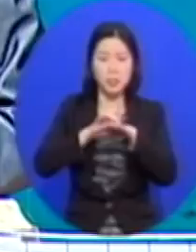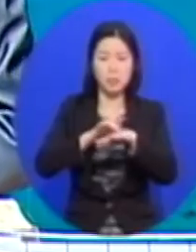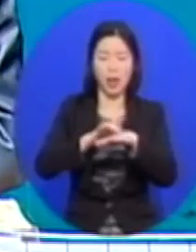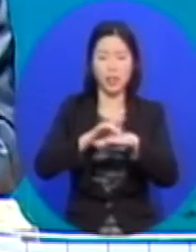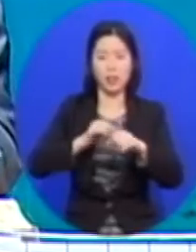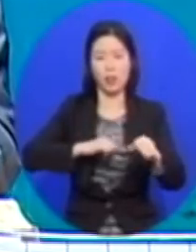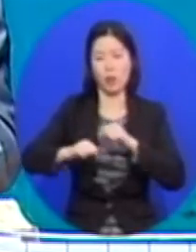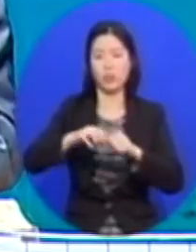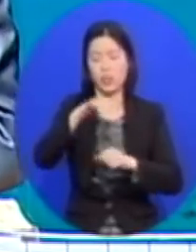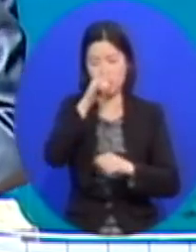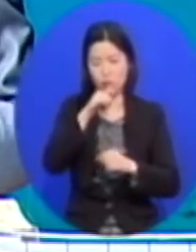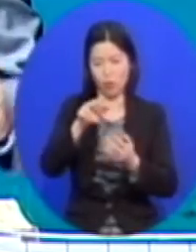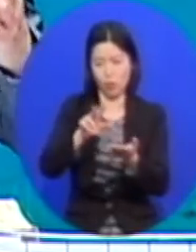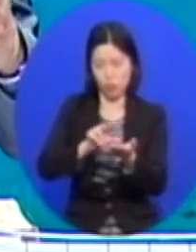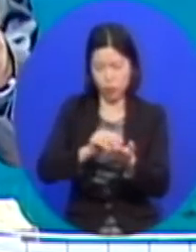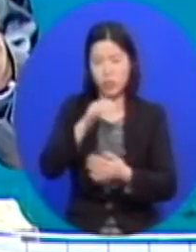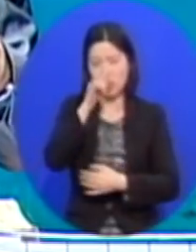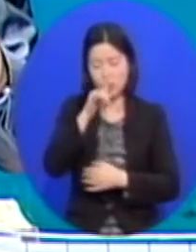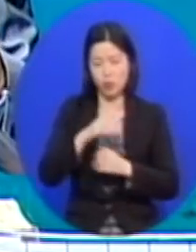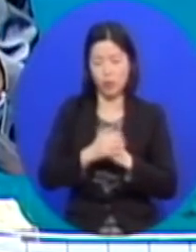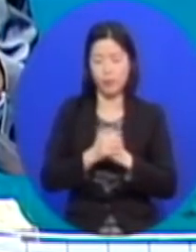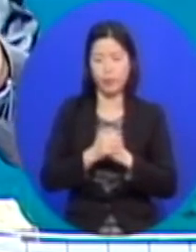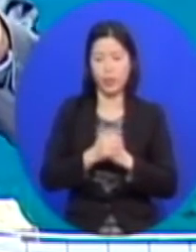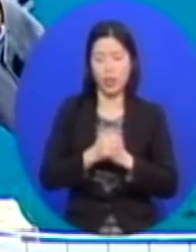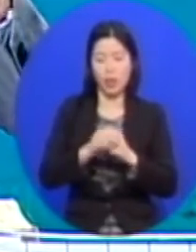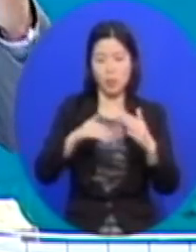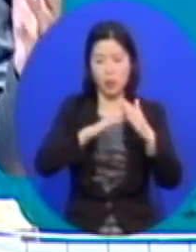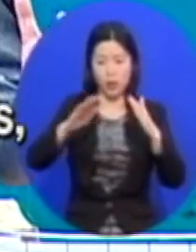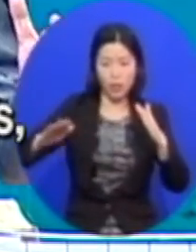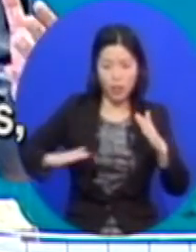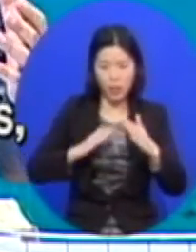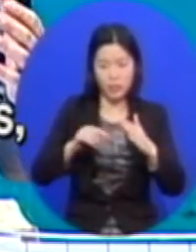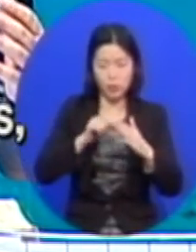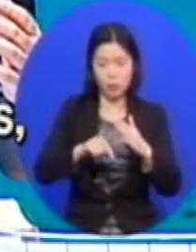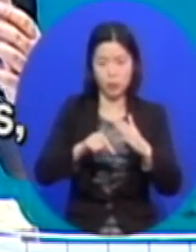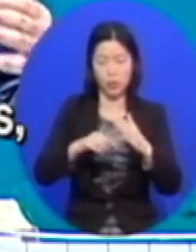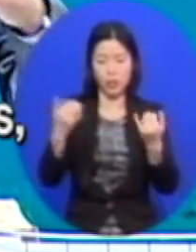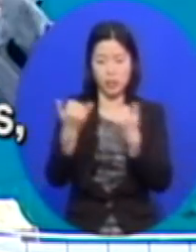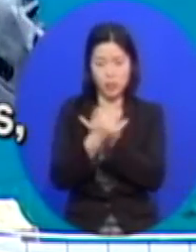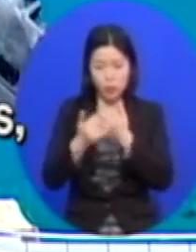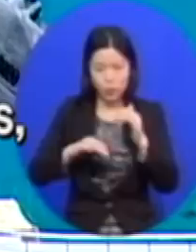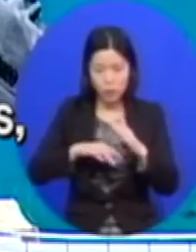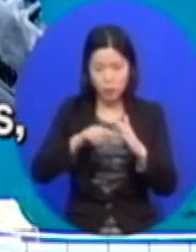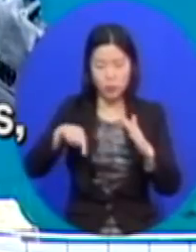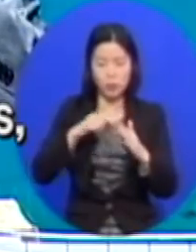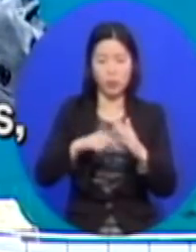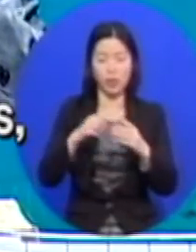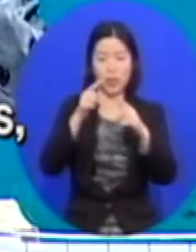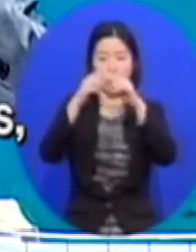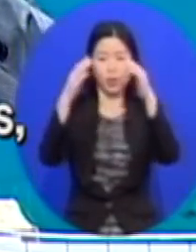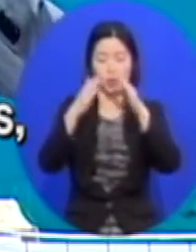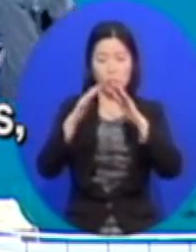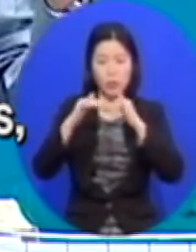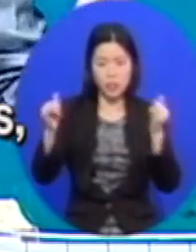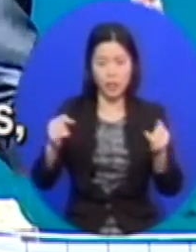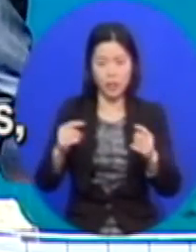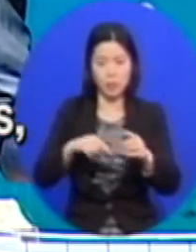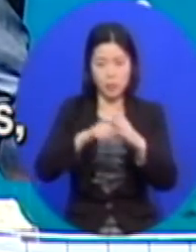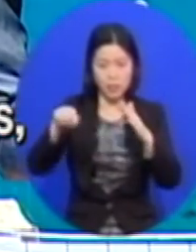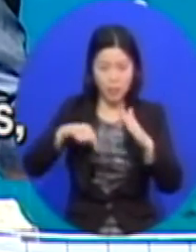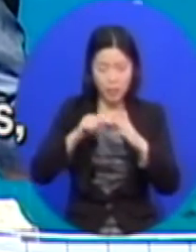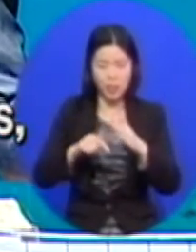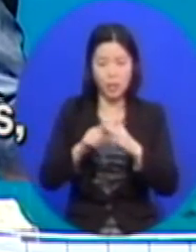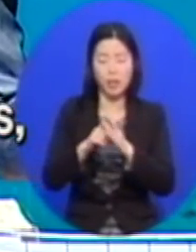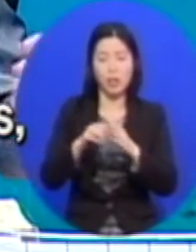문제가 있었다면 가정 안에 또는 일가친척 쏘게 교우들 사이에 여러분 주변에 있는